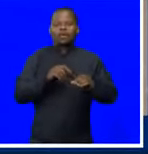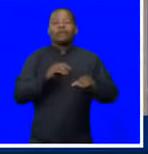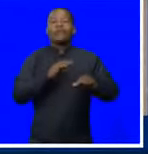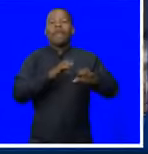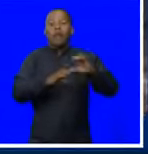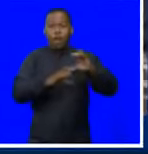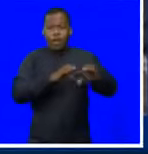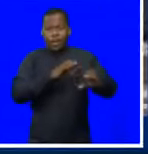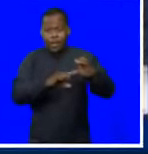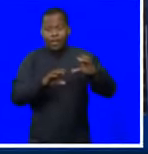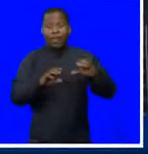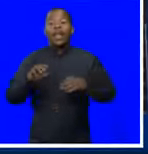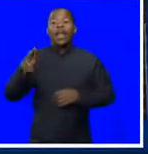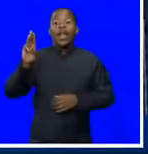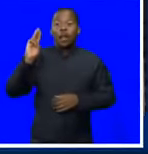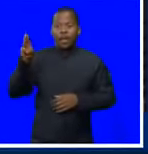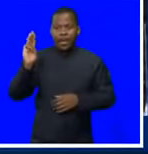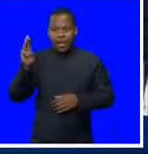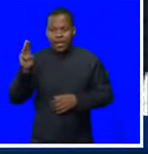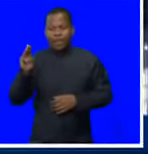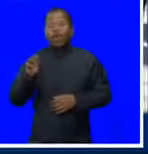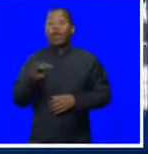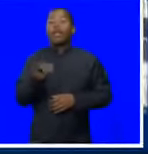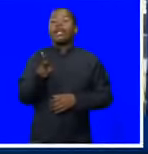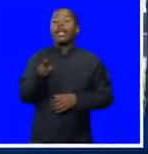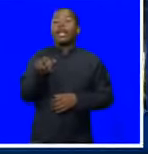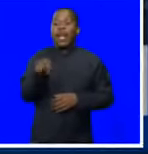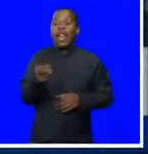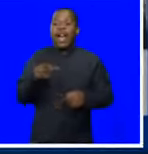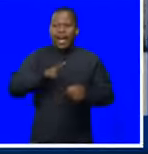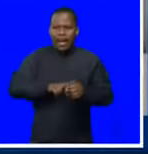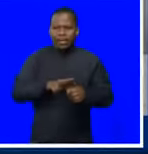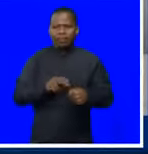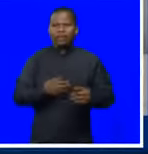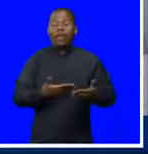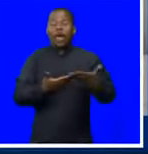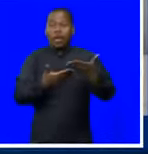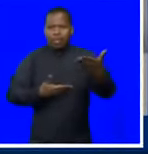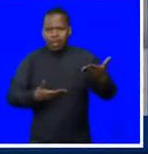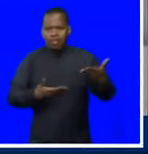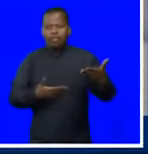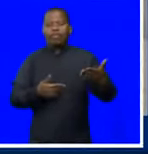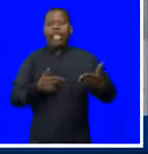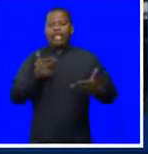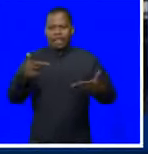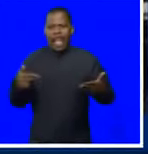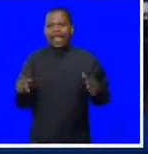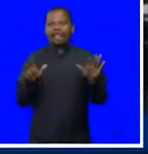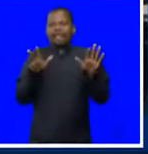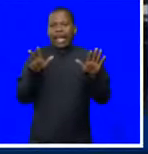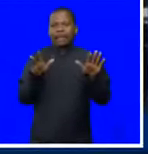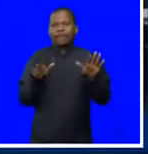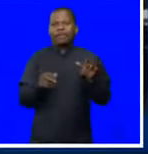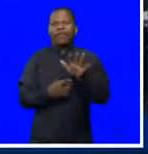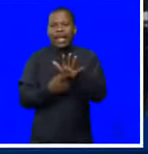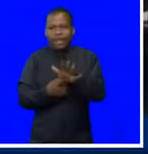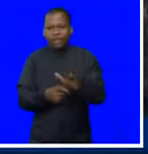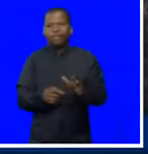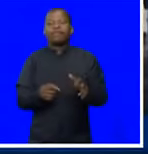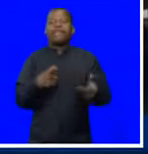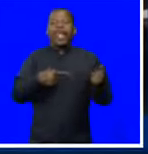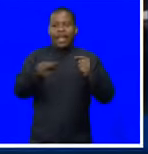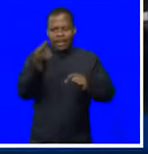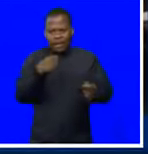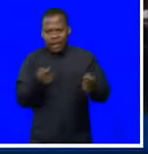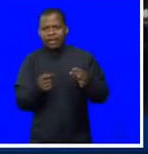Raisi. Basinsile Tindzaba letiningi njengoba basayine ema-bilateral agreements lasiphohlongo kufikers Tindzaba